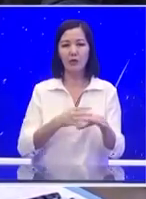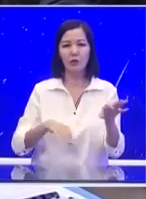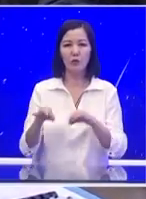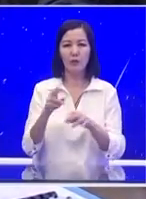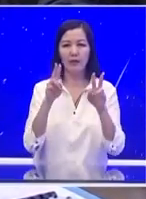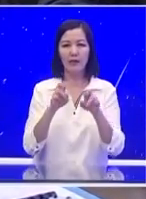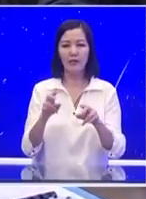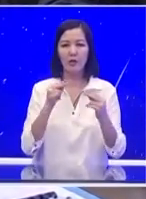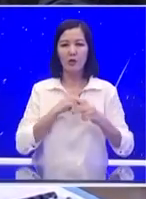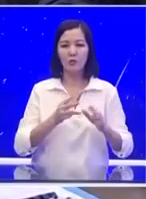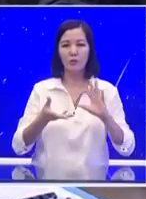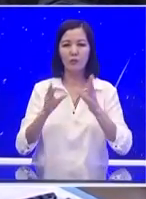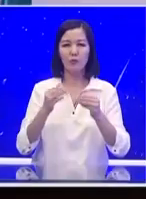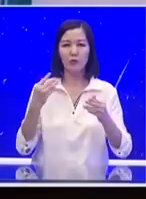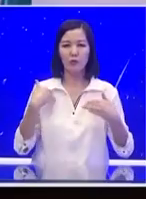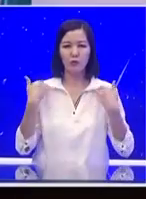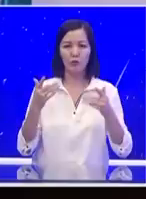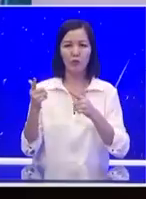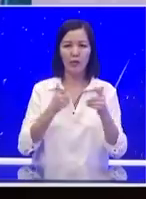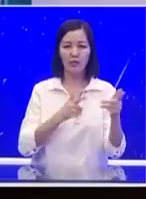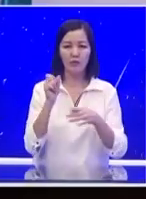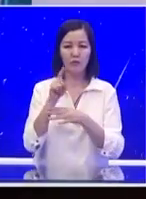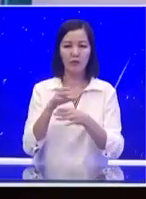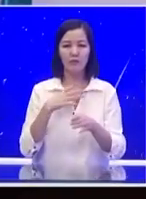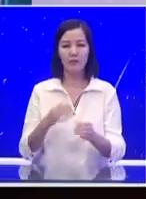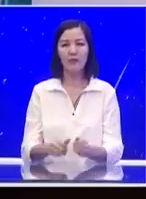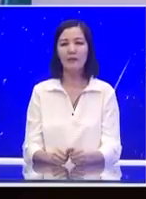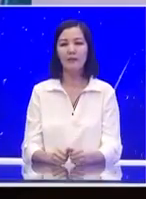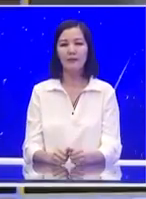жобаны қарастырып, жұмыс бойынша ұсыныстар әзірлеуді тапсырды.